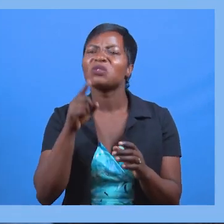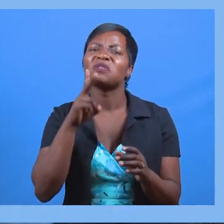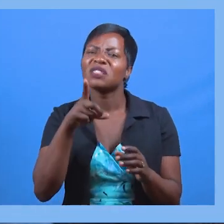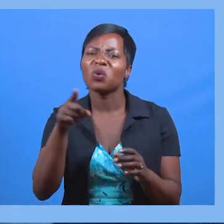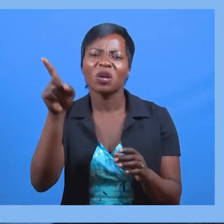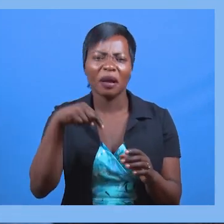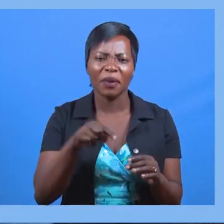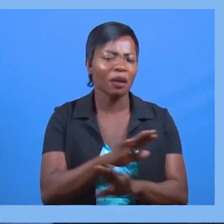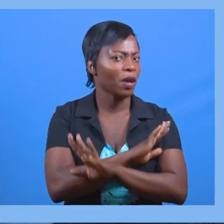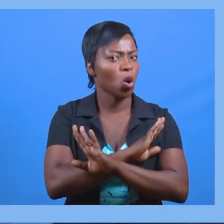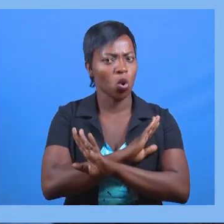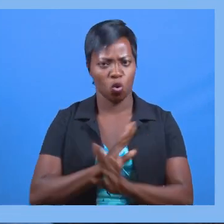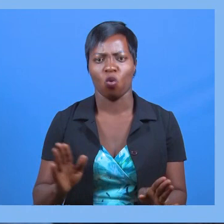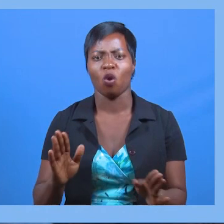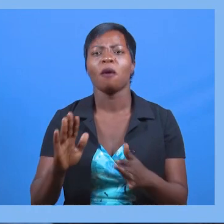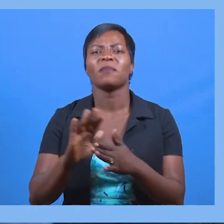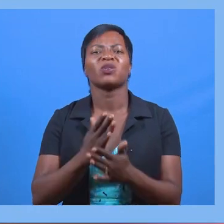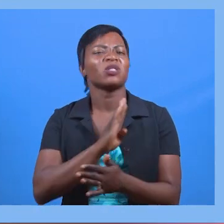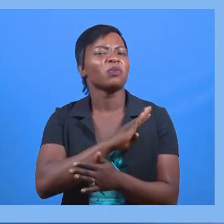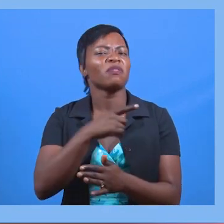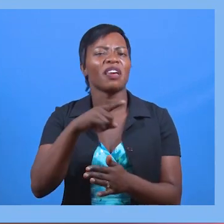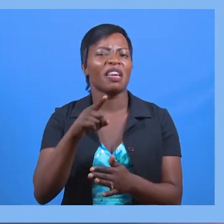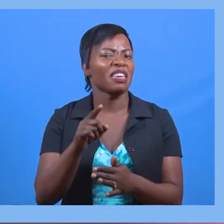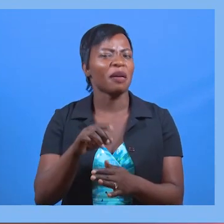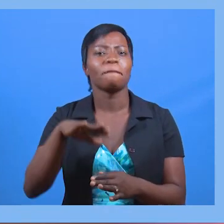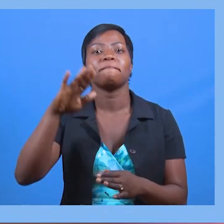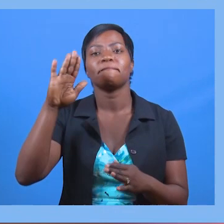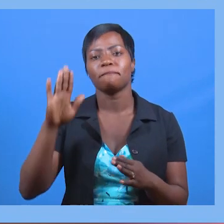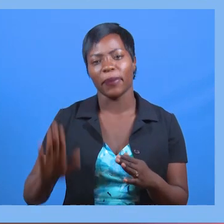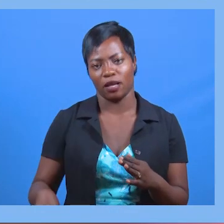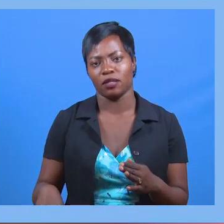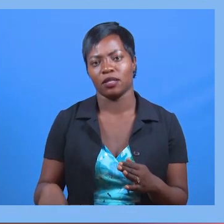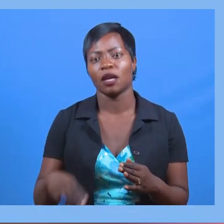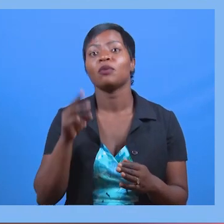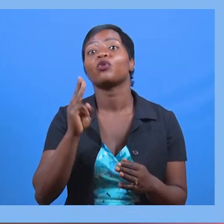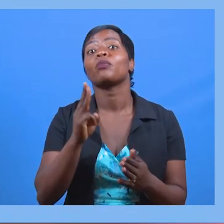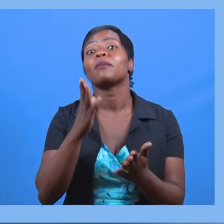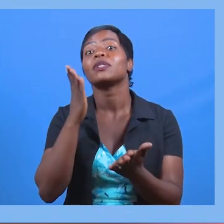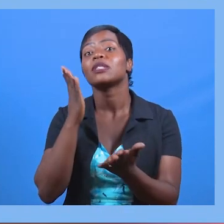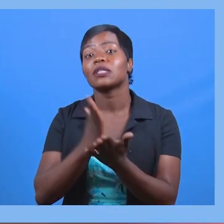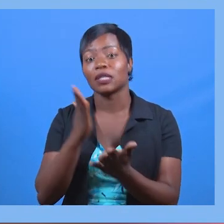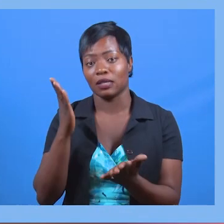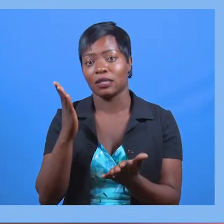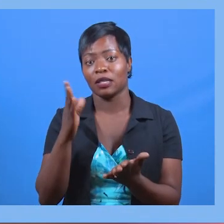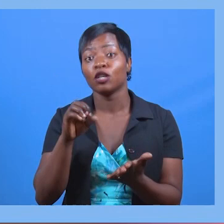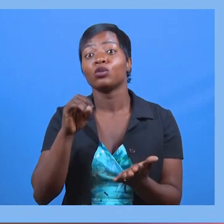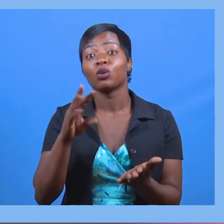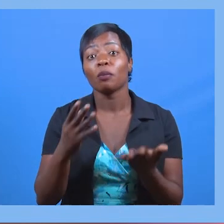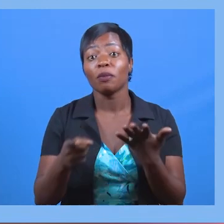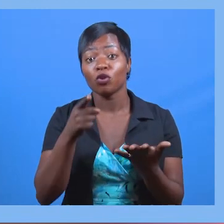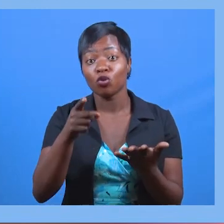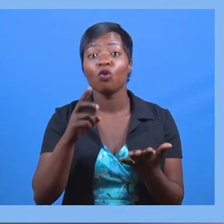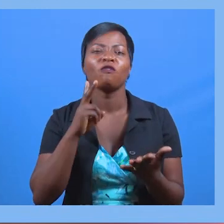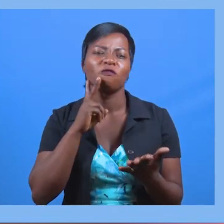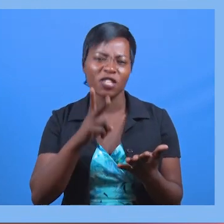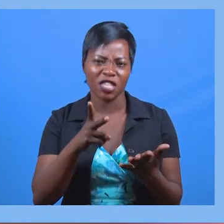pano, nokuti unhu hwake hweya hwakadyiwa nembwa. Ndo zvinogona kutozoitika izvozvo. Saka naizvozvo kana uri muyenzi,